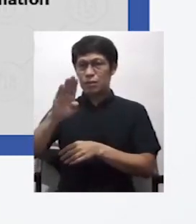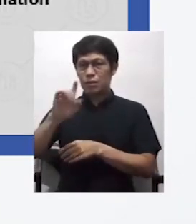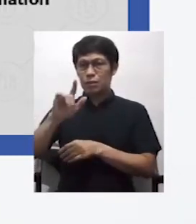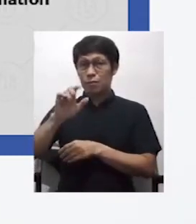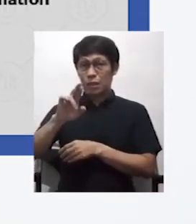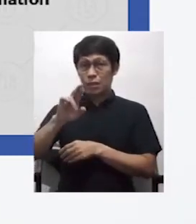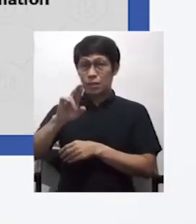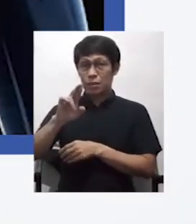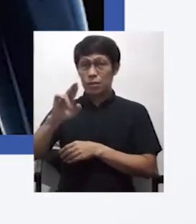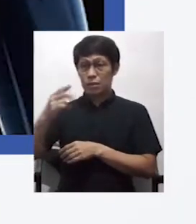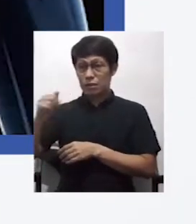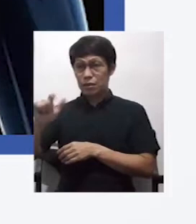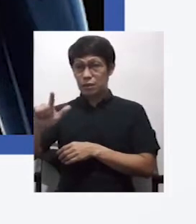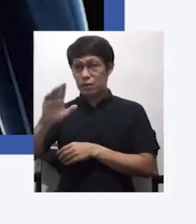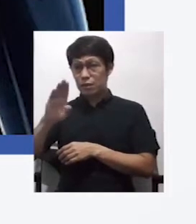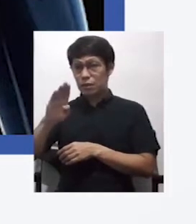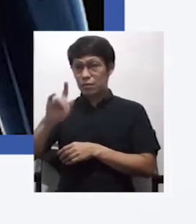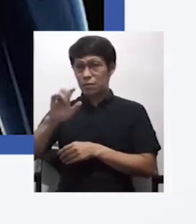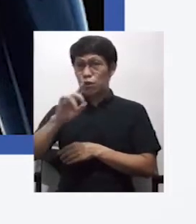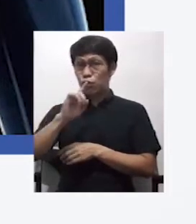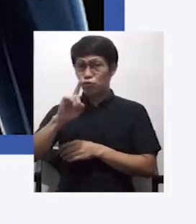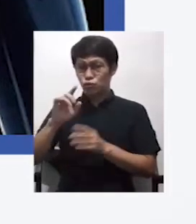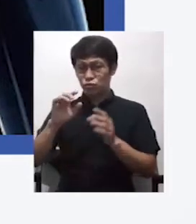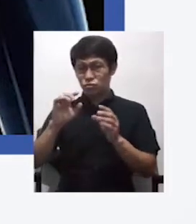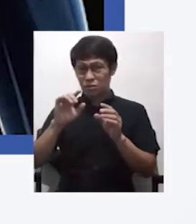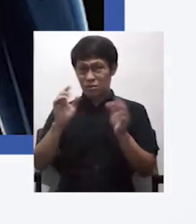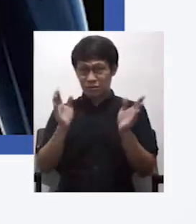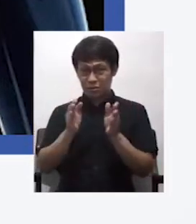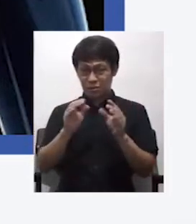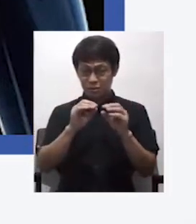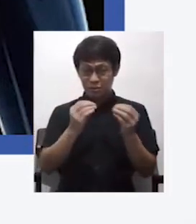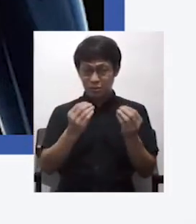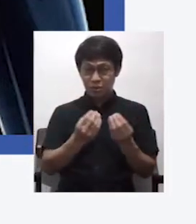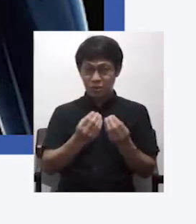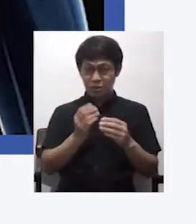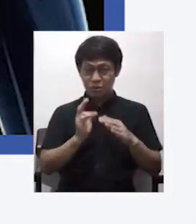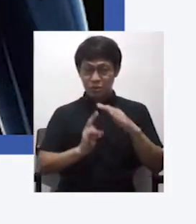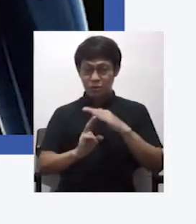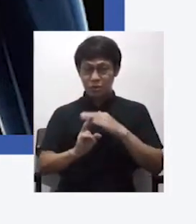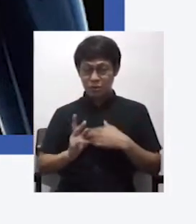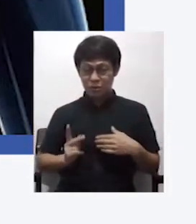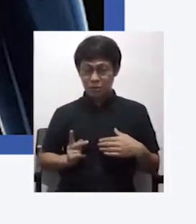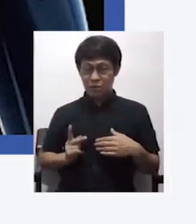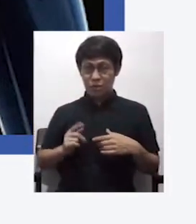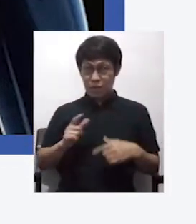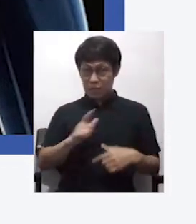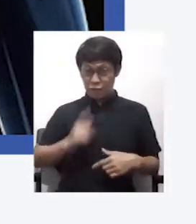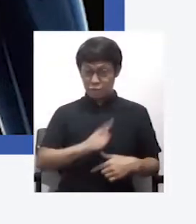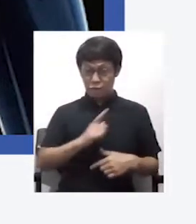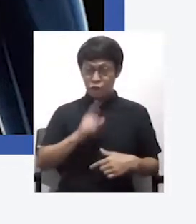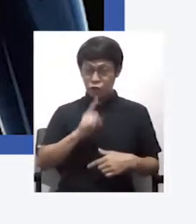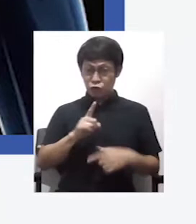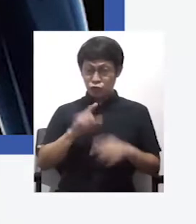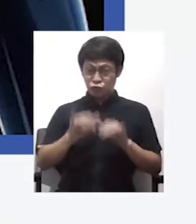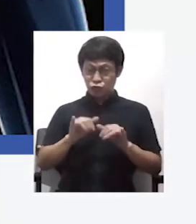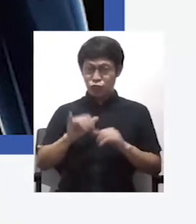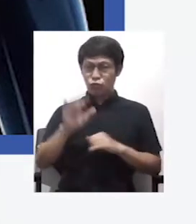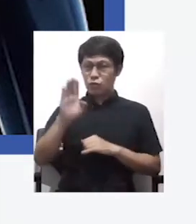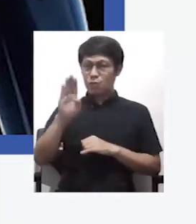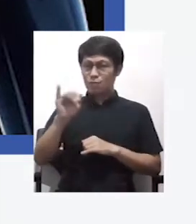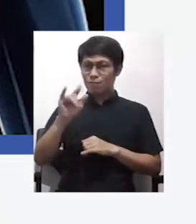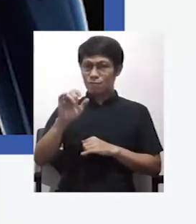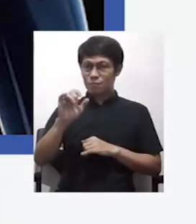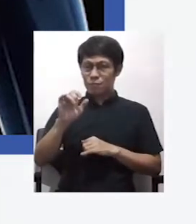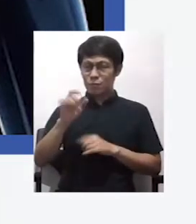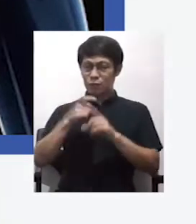ating gallbladder. Ang apdo ay isang maliit na organo sa ilalim ng ating atay. Dito